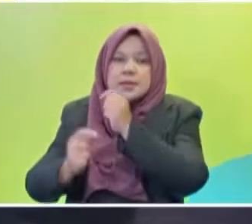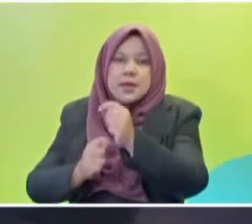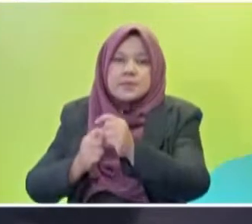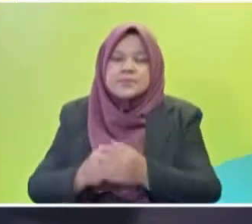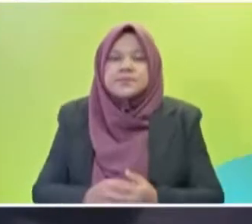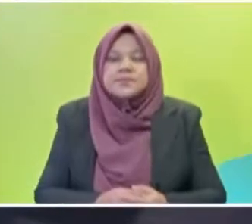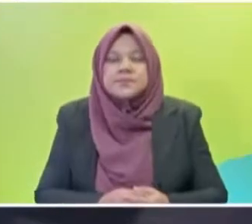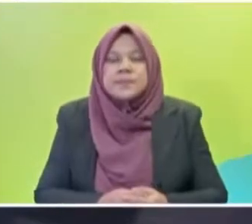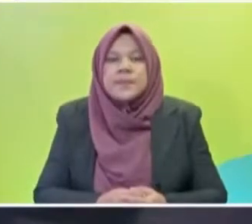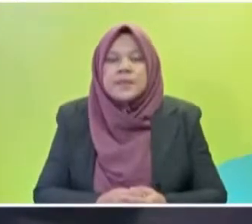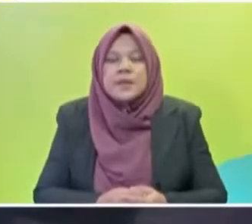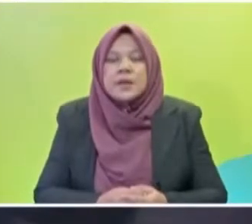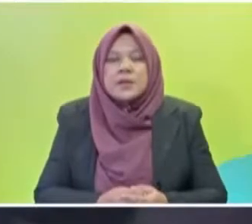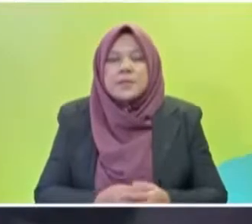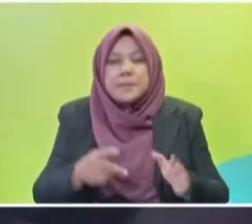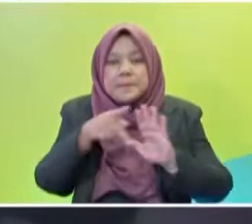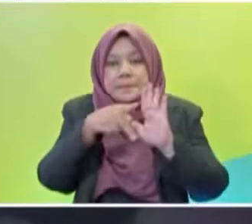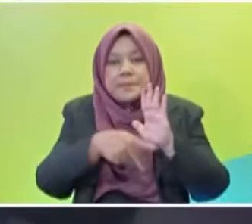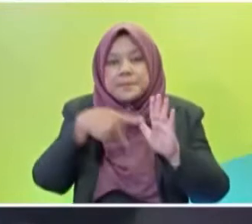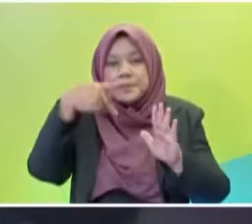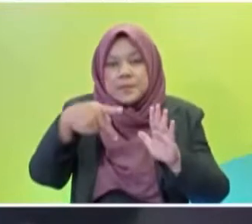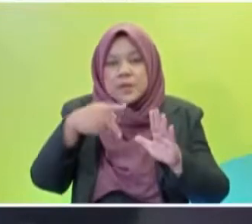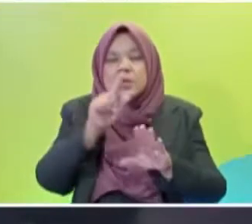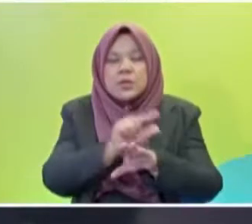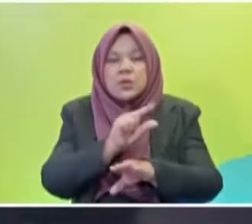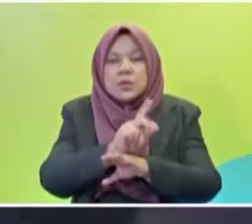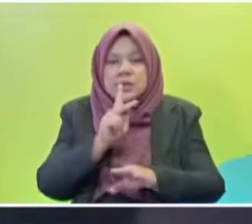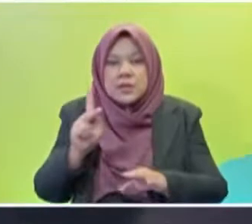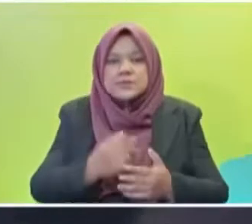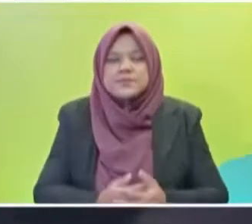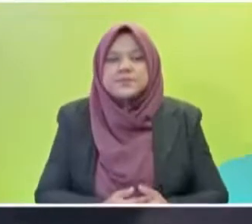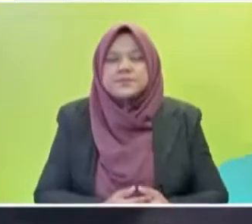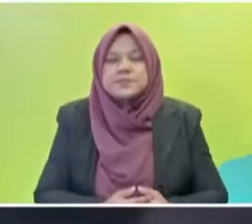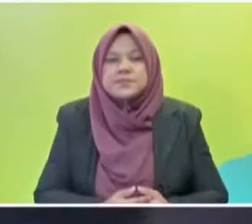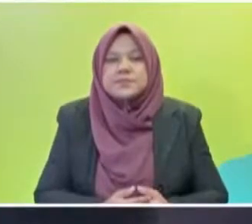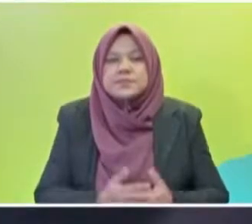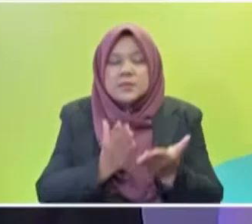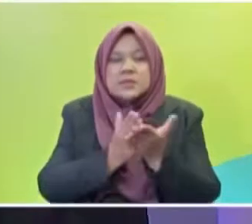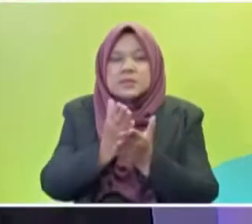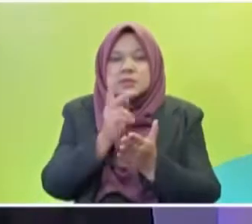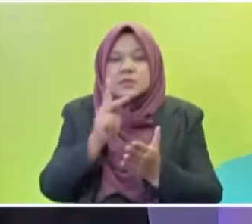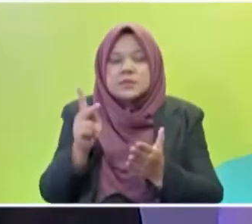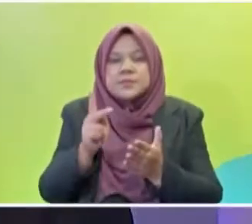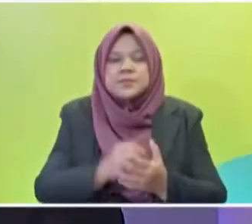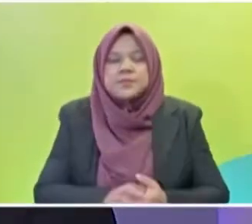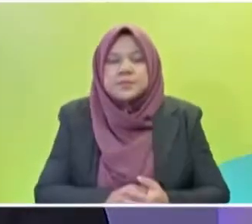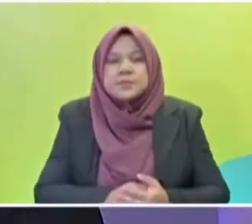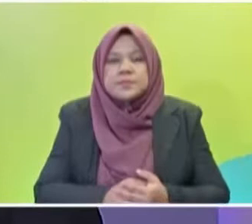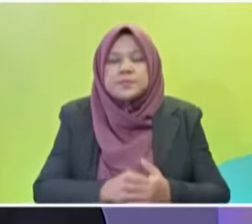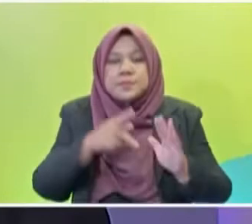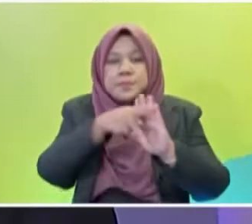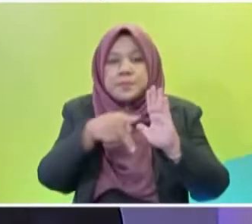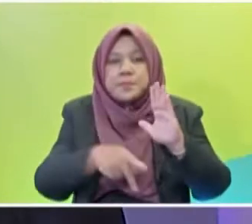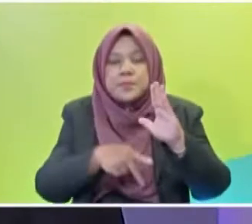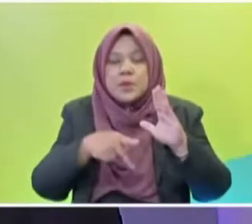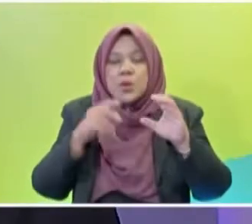situlah prinsip Pascal ni dimainkan kat situ? Yes, betul. Okey. Baiklah cikgu. Okey, so kita teruskan. Sebenarnya dalam prinsip operasi